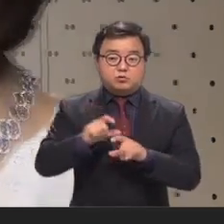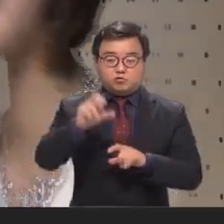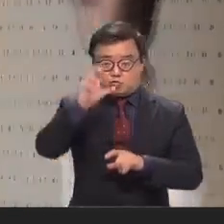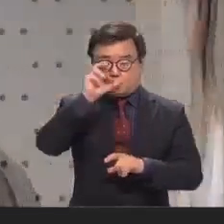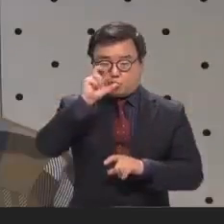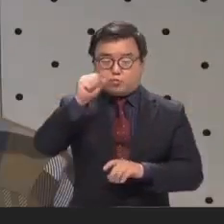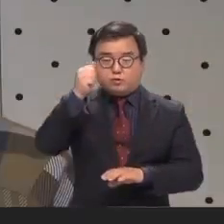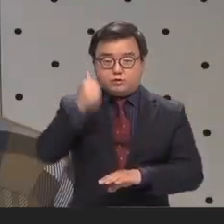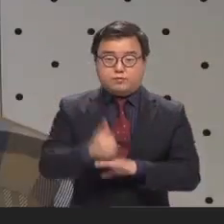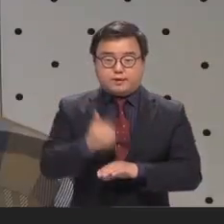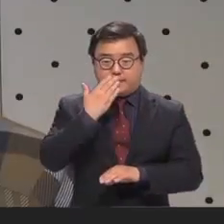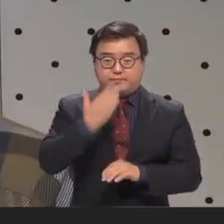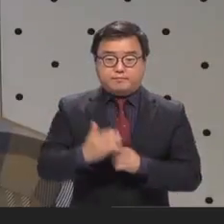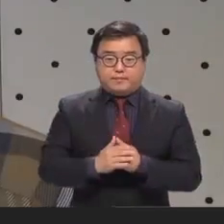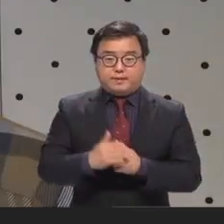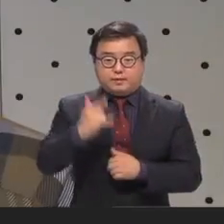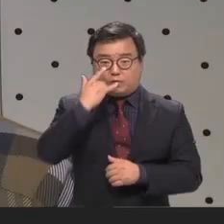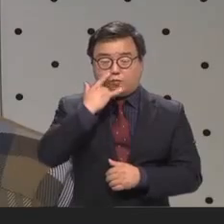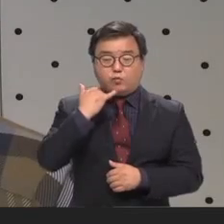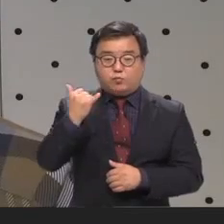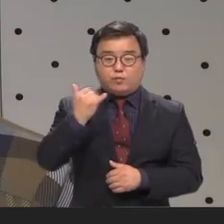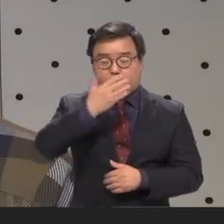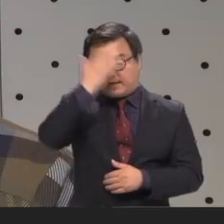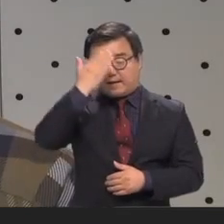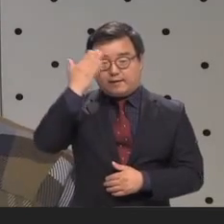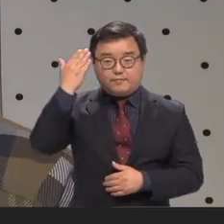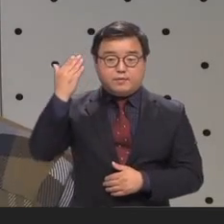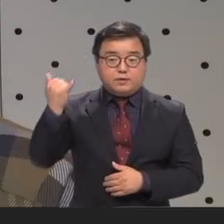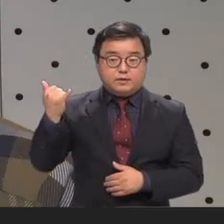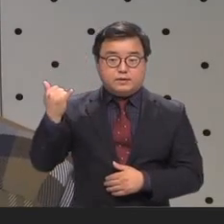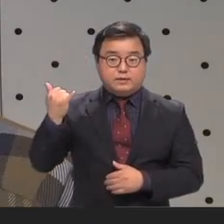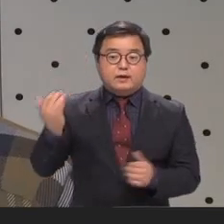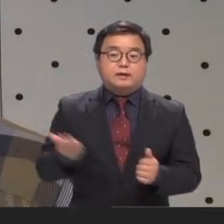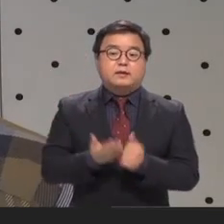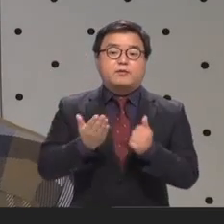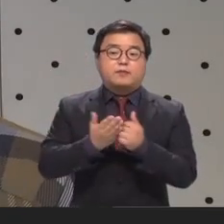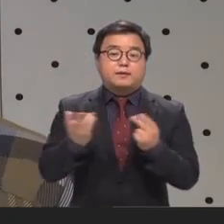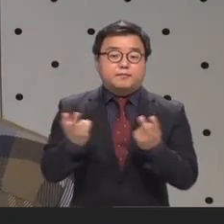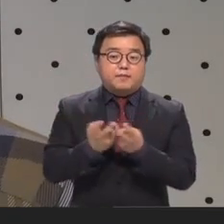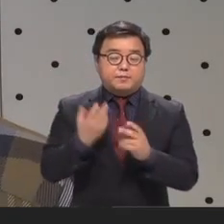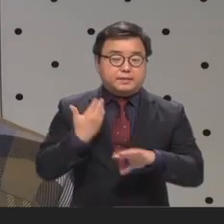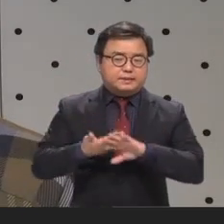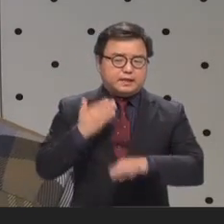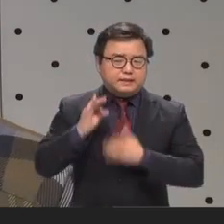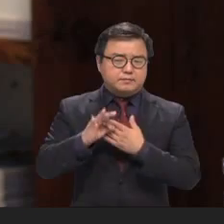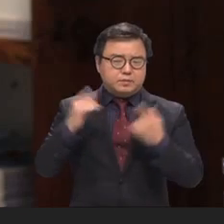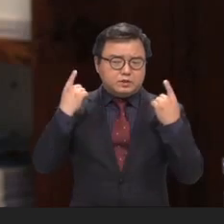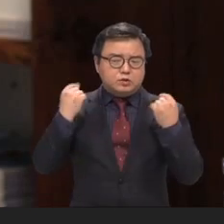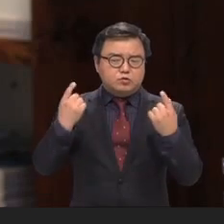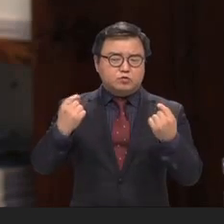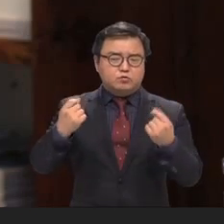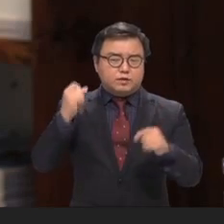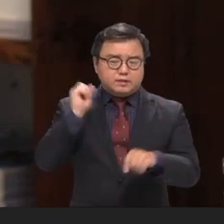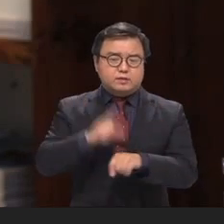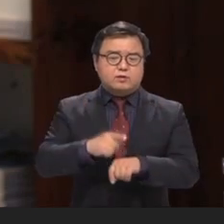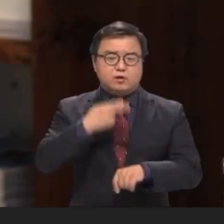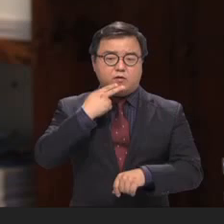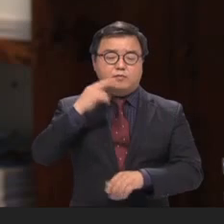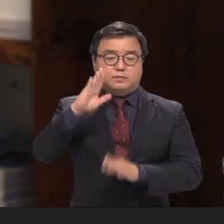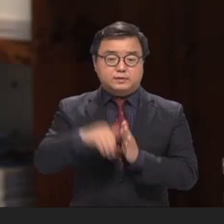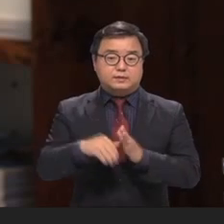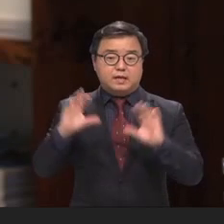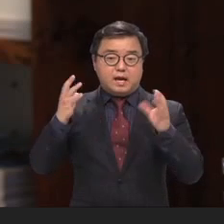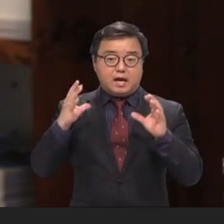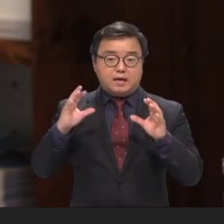있거든요. 부모하고 할머니하고의 그 육아 방식이 다를 때 일관성이 없을 때 그때 가장